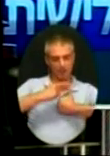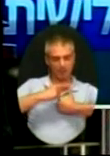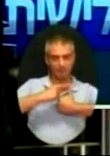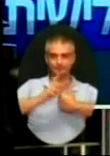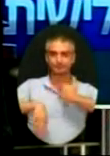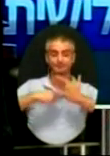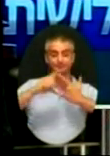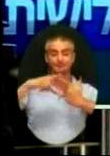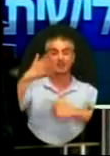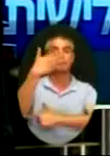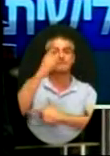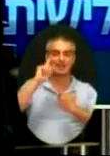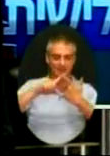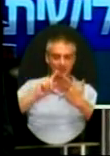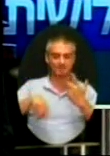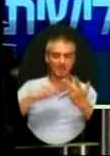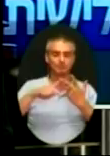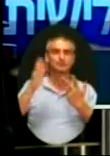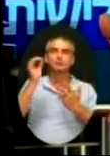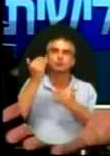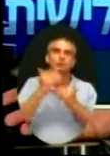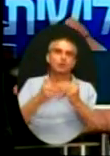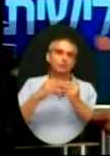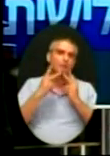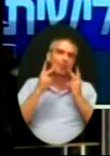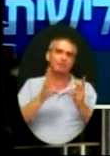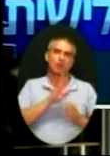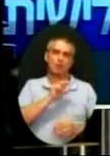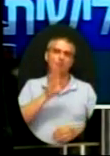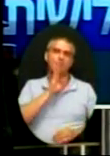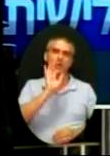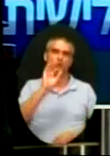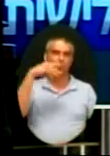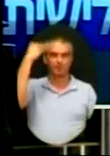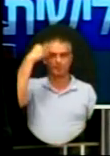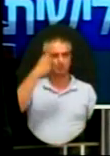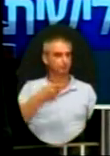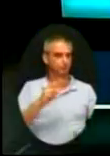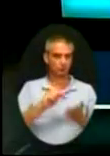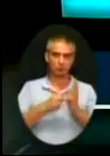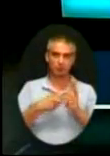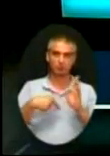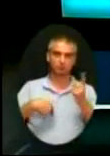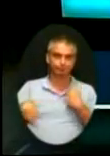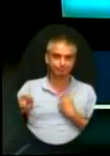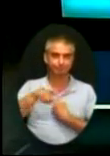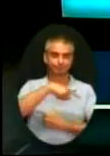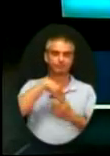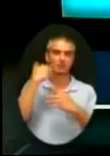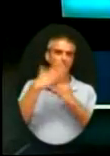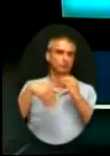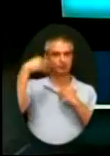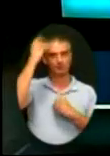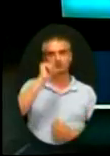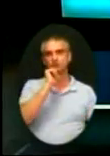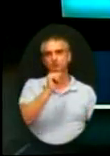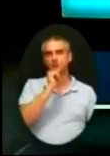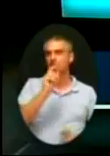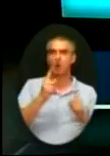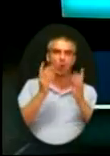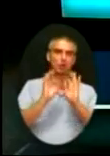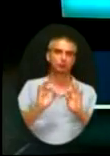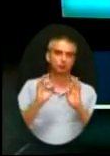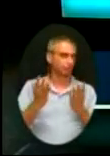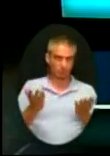גם בפוטנציאל המדיני, וגם בסיכוי סוף סוף לפתור את הסוגיה הפלסטינית. תוכנית באה, תוכנית הולכת, בסוף הפלסטינים מסרבים וכלום לא